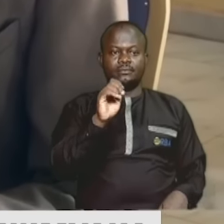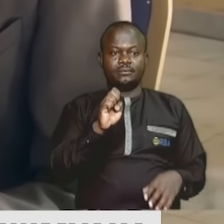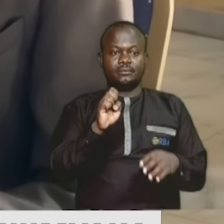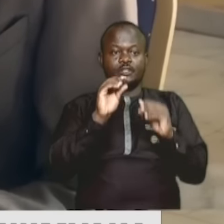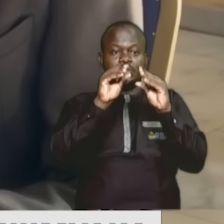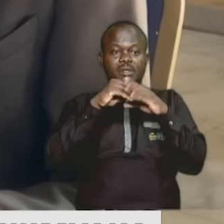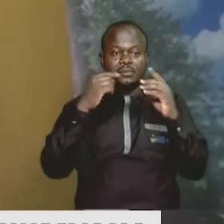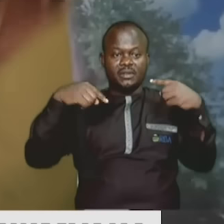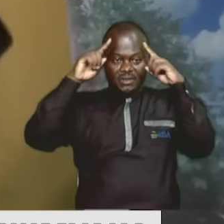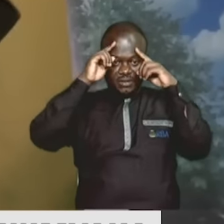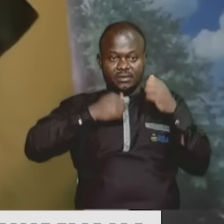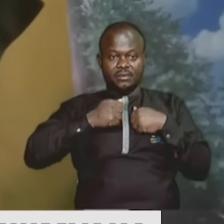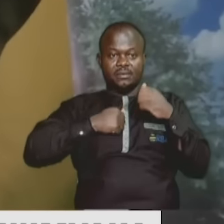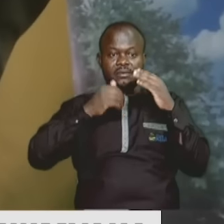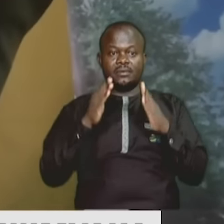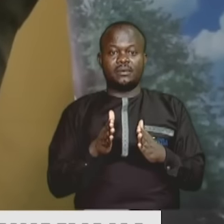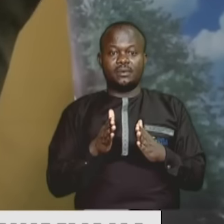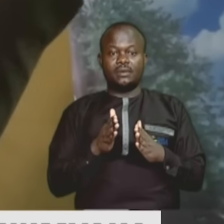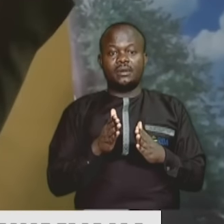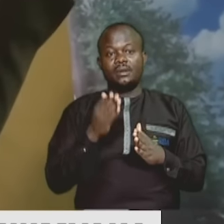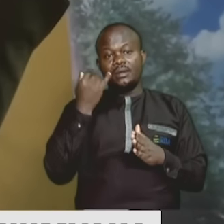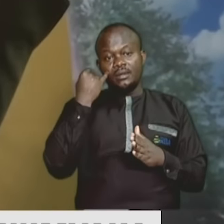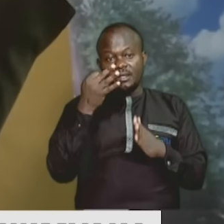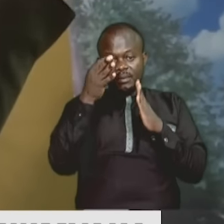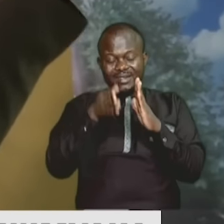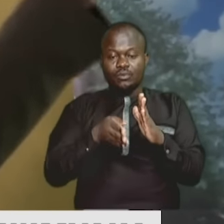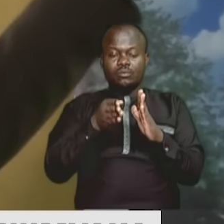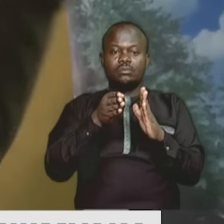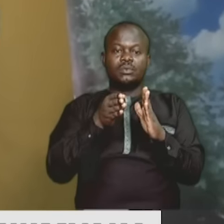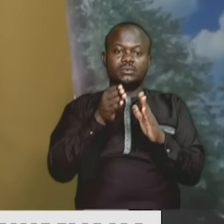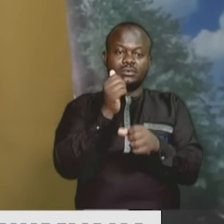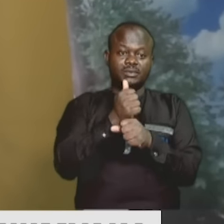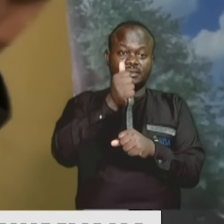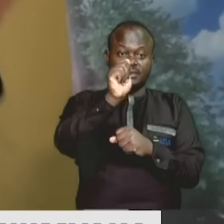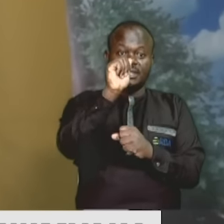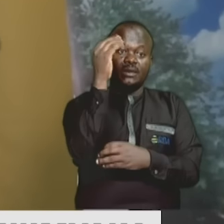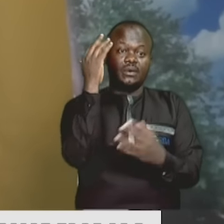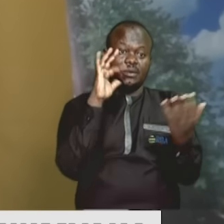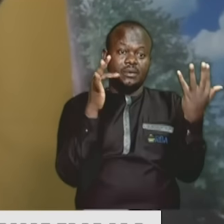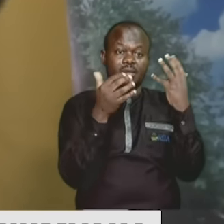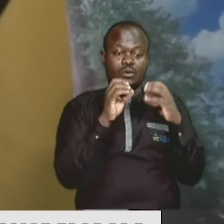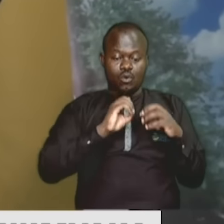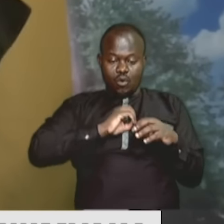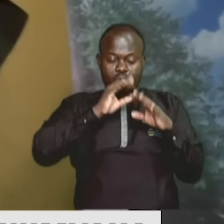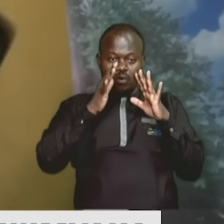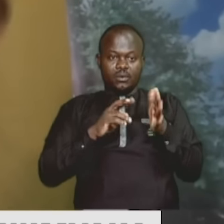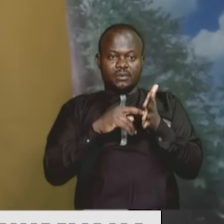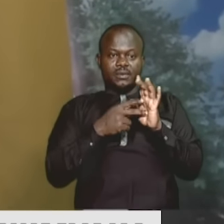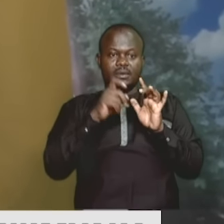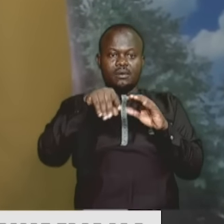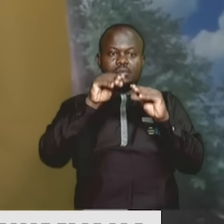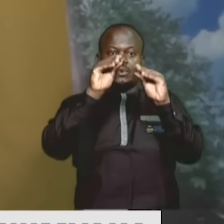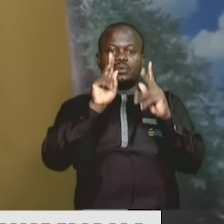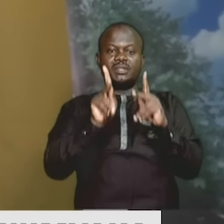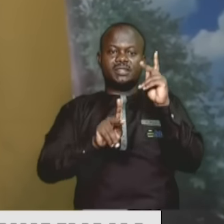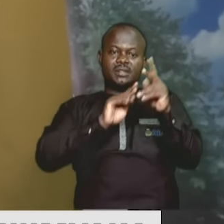kaminuza hano mu Rwanda yaba rwiyemezamirimo ugiye gutera ibiti yaba nyiri umushinga ubundi yakabanje kwigisha